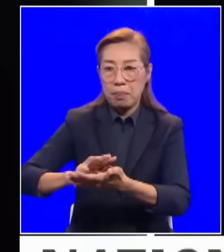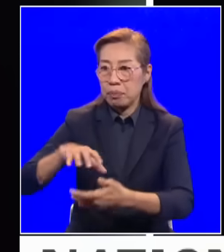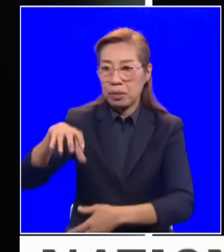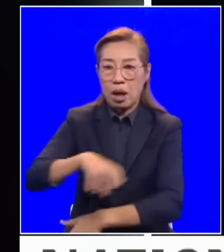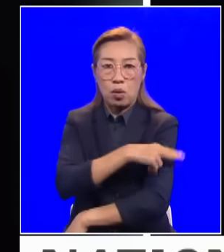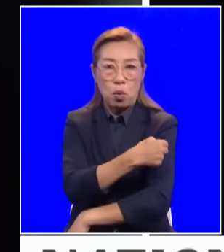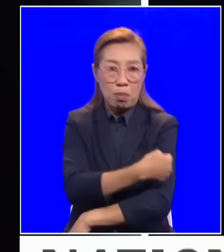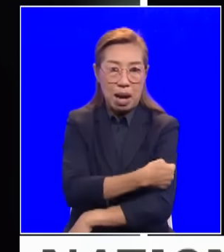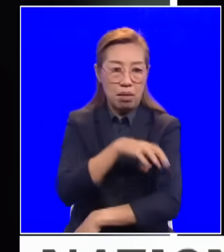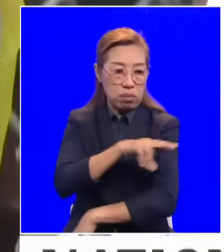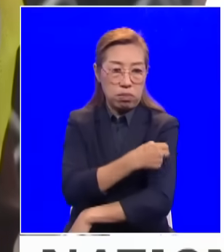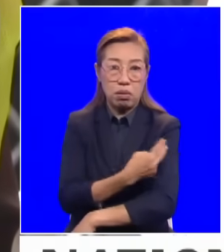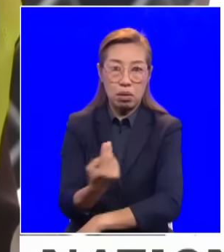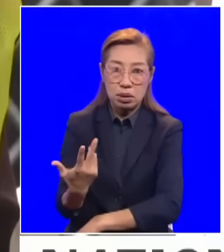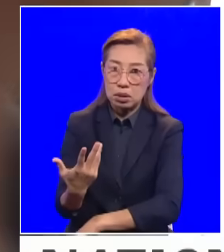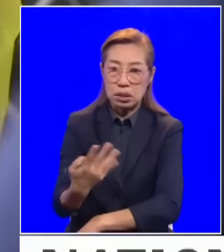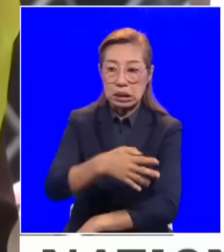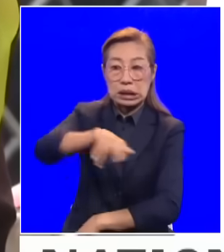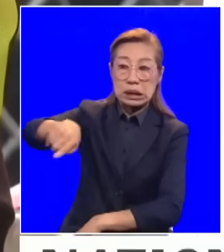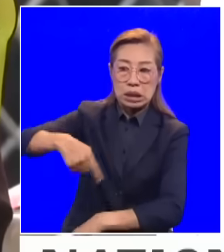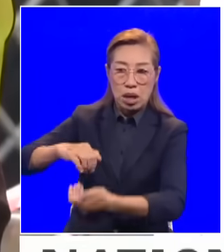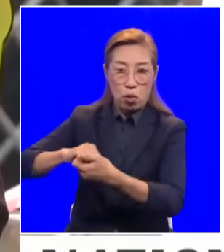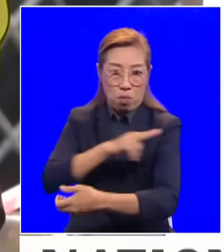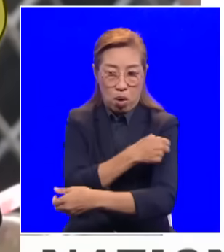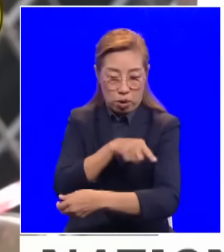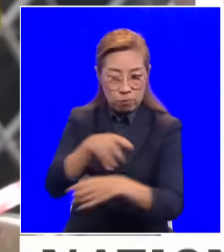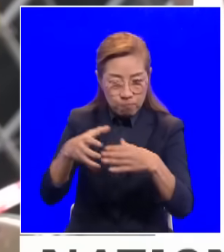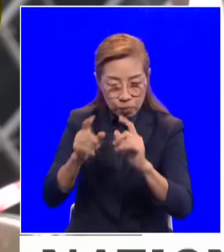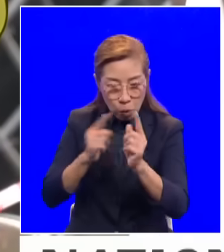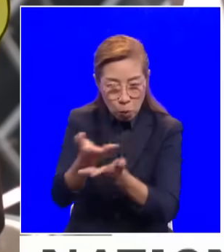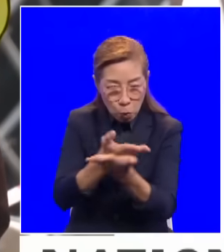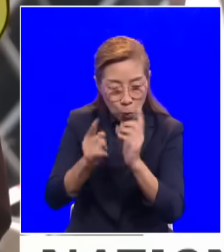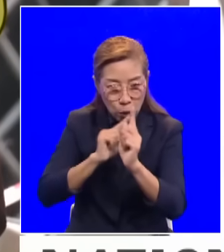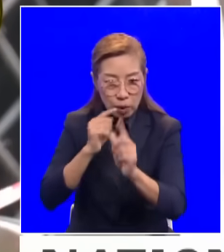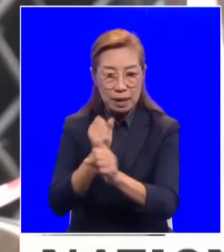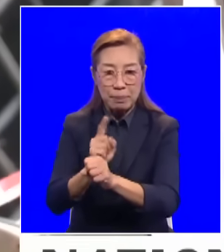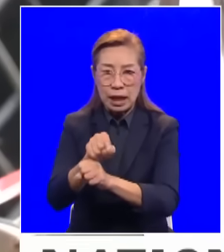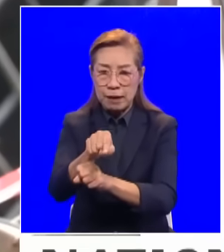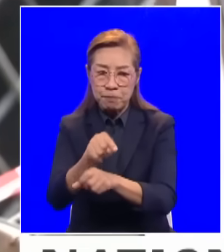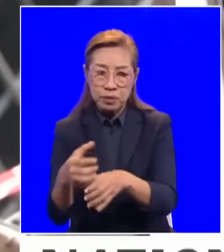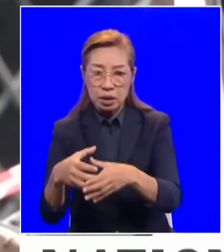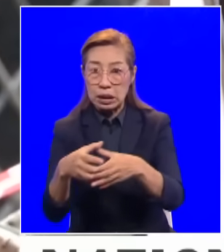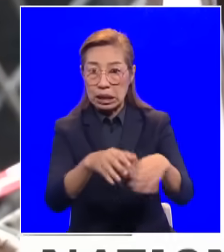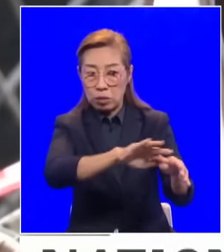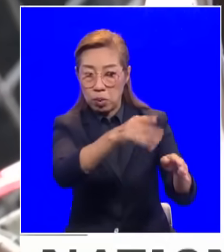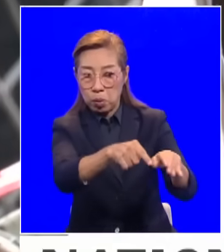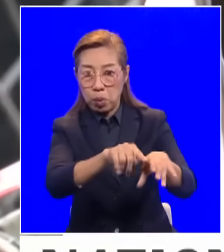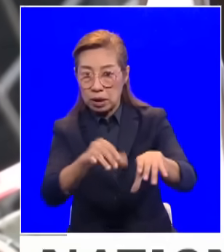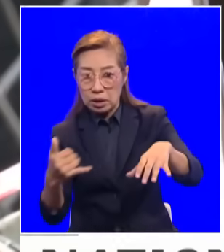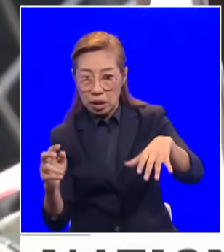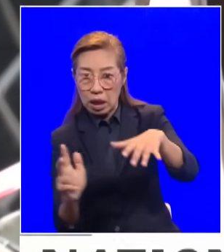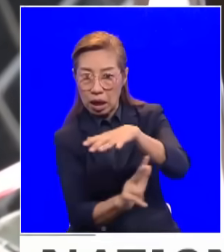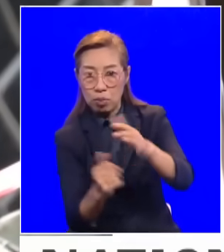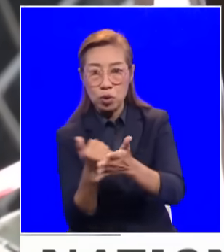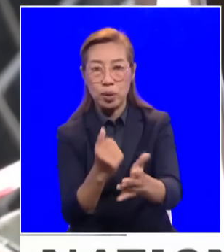นารีแล้วก็โรงพยาบาลปากช่องนานาซึ่งก็ต้องปรึกษาทั้ง3โรงพยาบาลในการที่จะเข้าไปช่วยเหลือผู้ประสบเหตุค่ะ